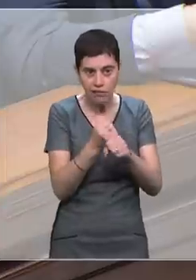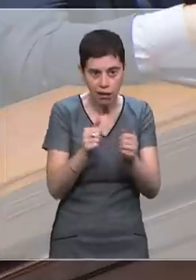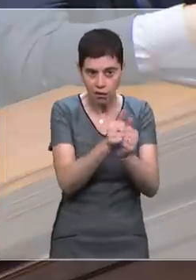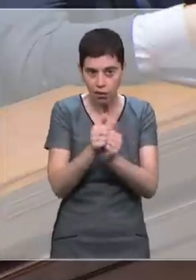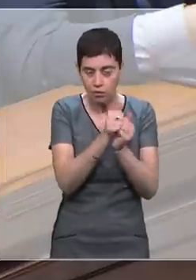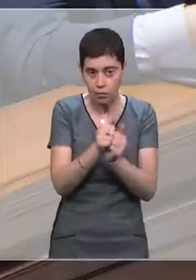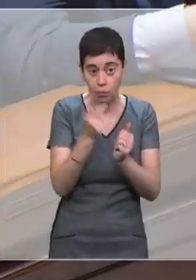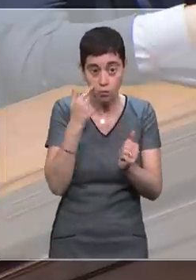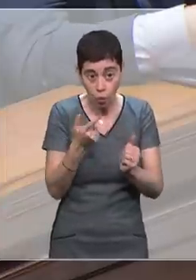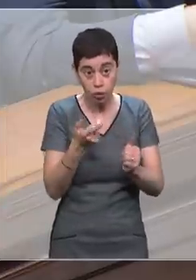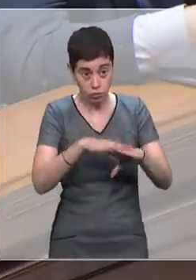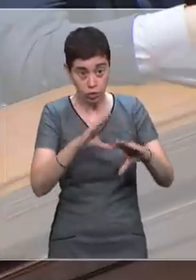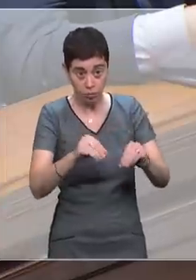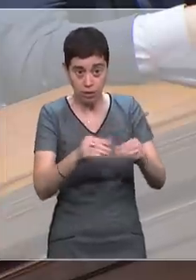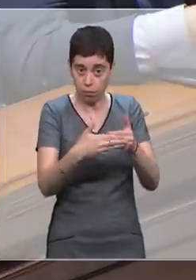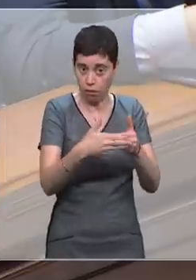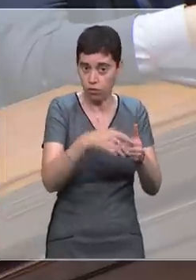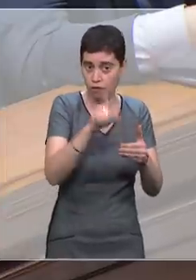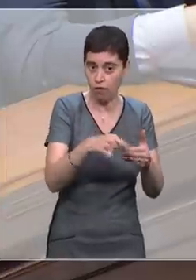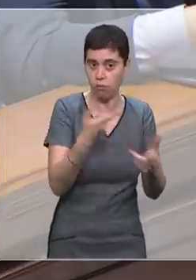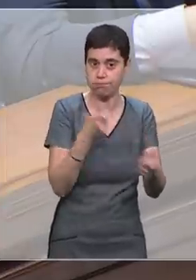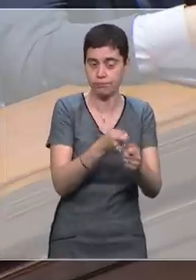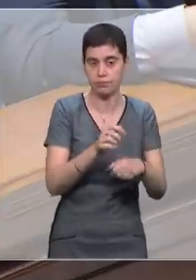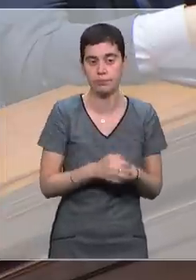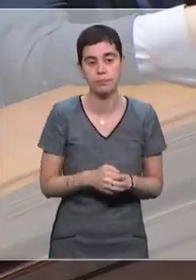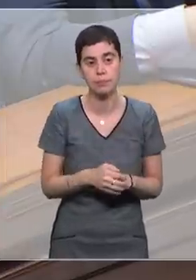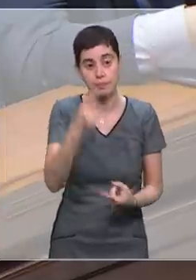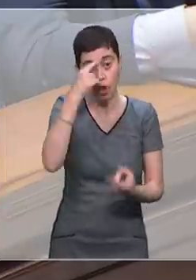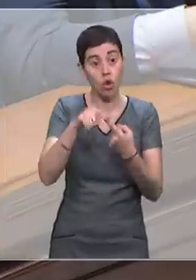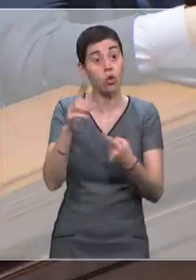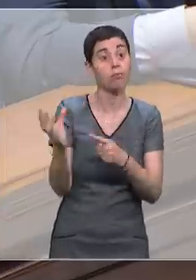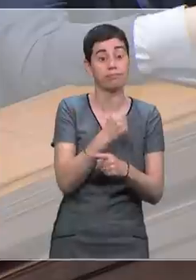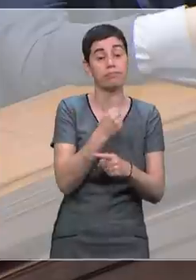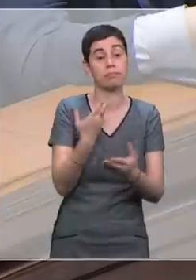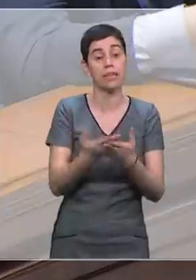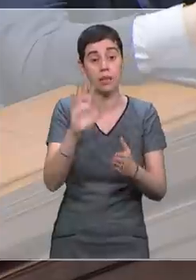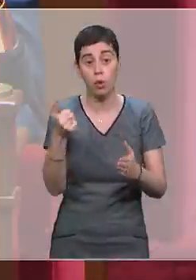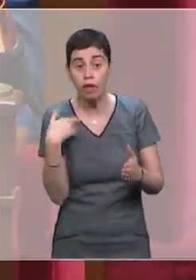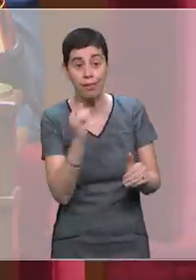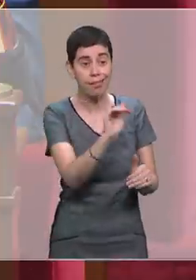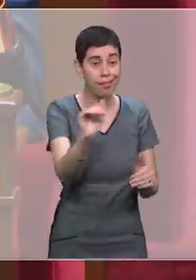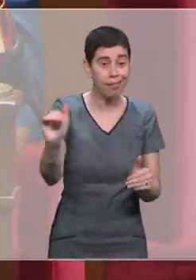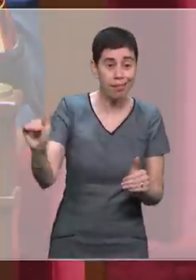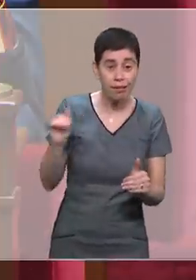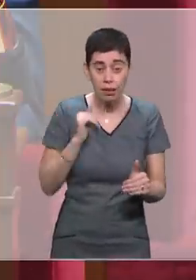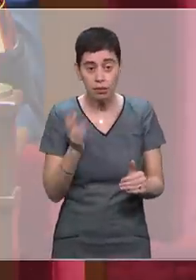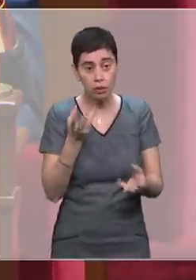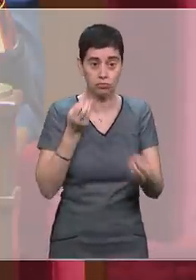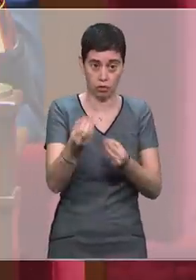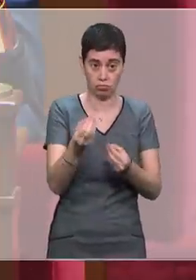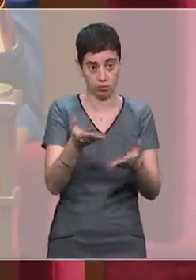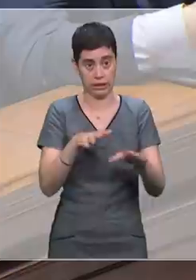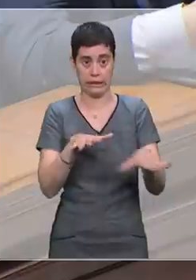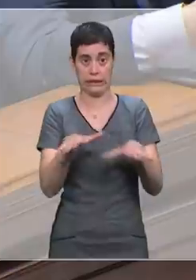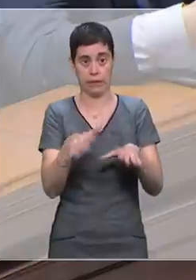signalé, l'enjeu de la prise en charge de la psychiatrie est un enjeu majeur. C'est pour cela que nous activons tous les leviers pour refonder et transformer notre système de santé